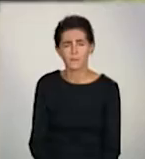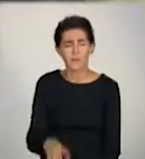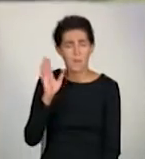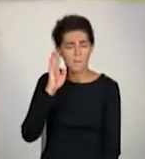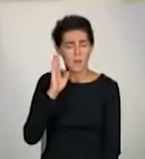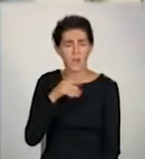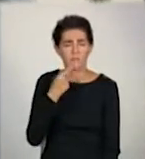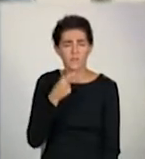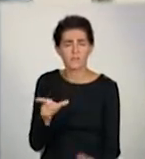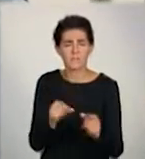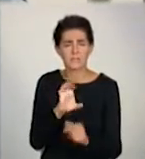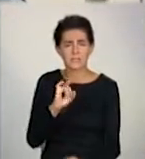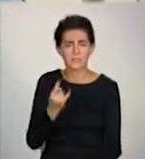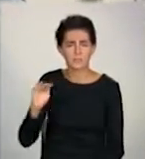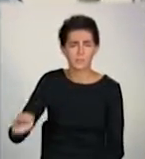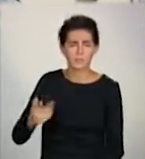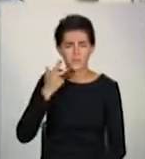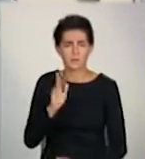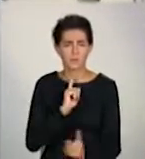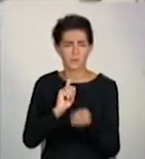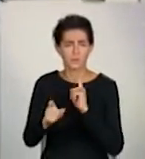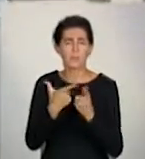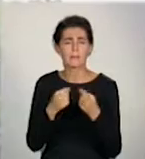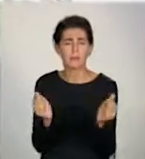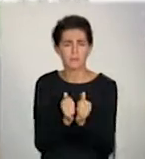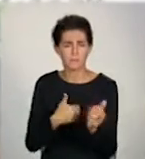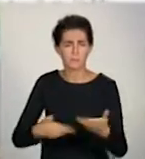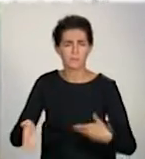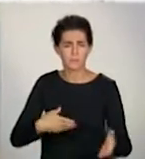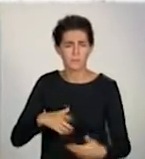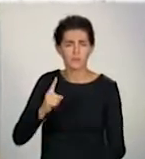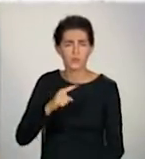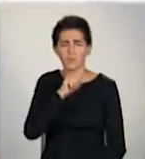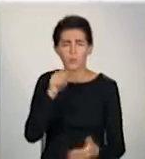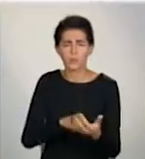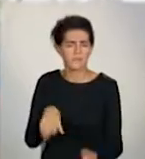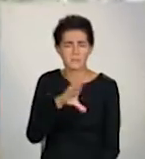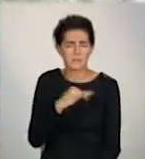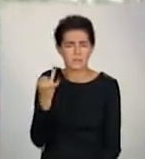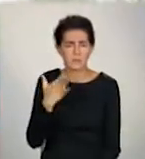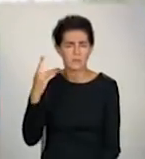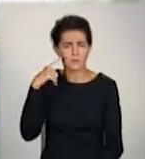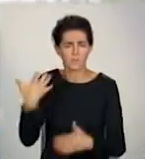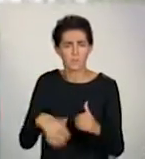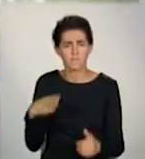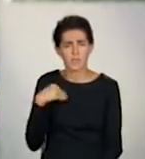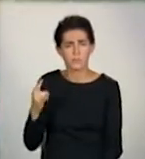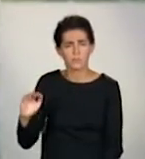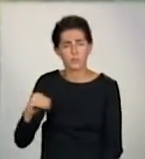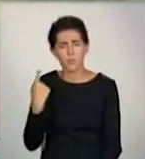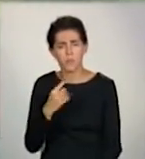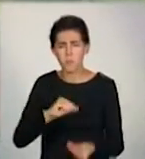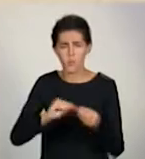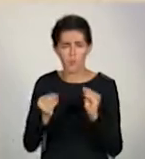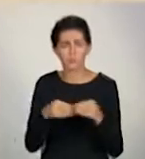Василь каже, з дитиною доводиться йти просто проїжджою частиною. Цей питання нікого не цікавить. Я з дитином гуляю, як би